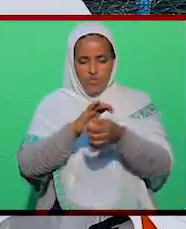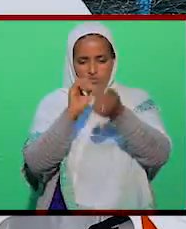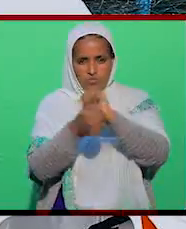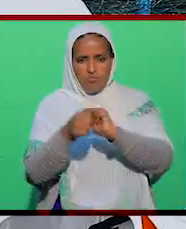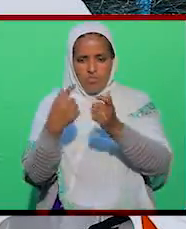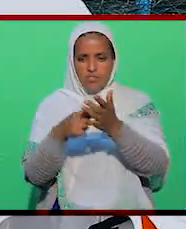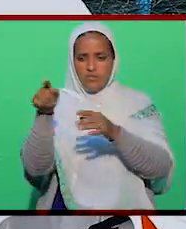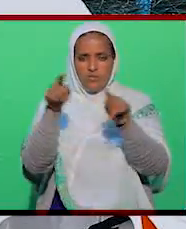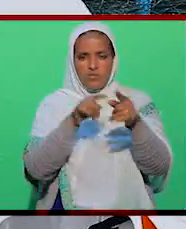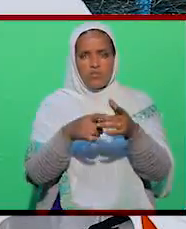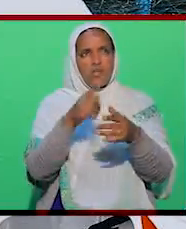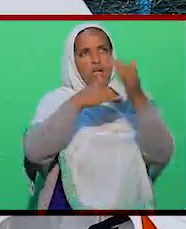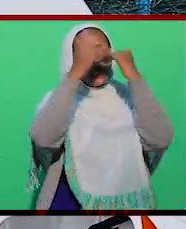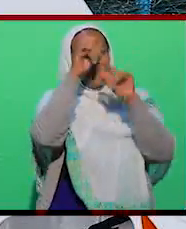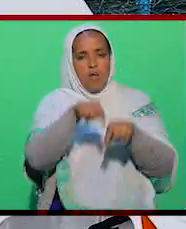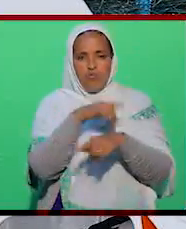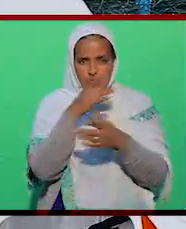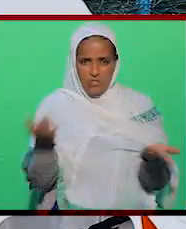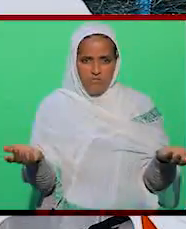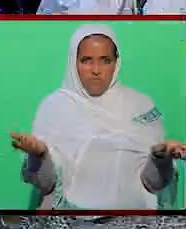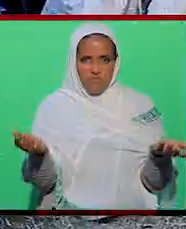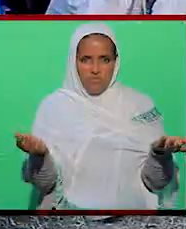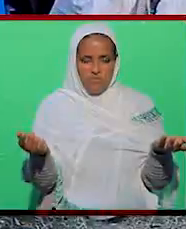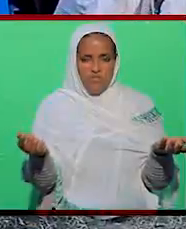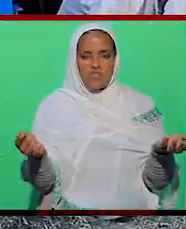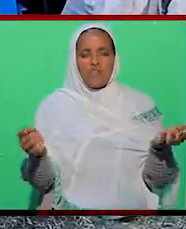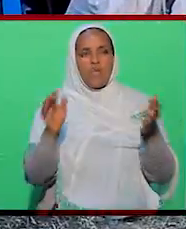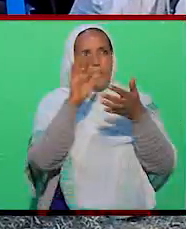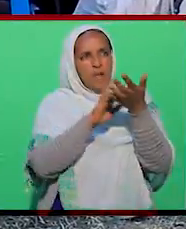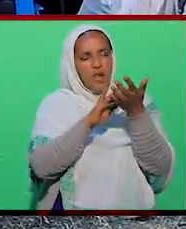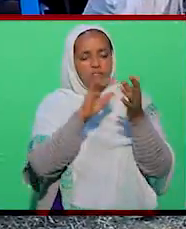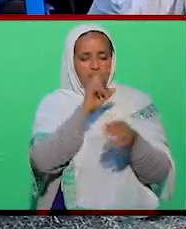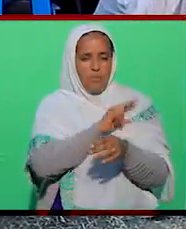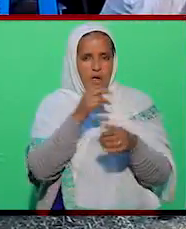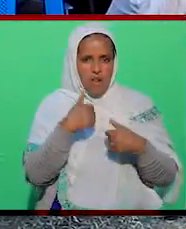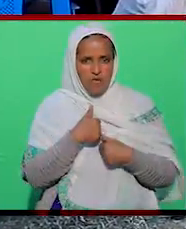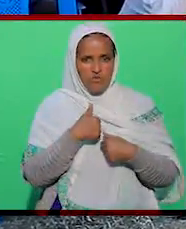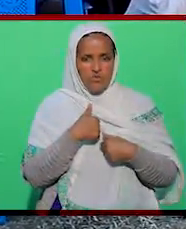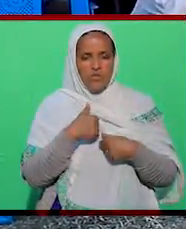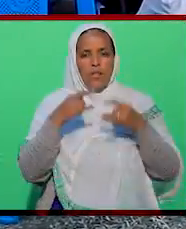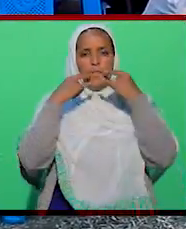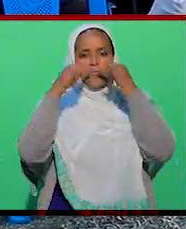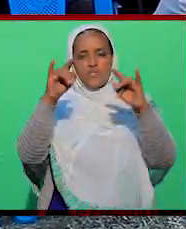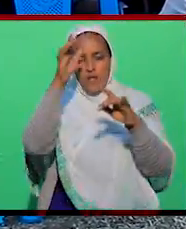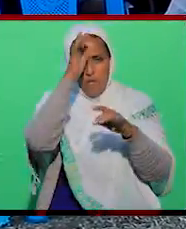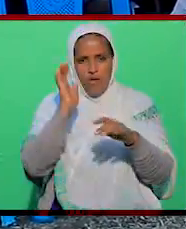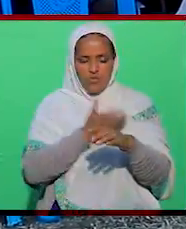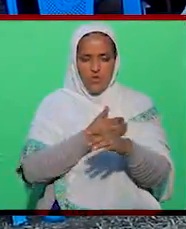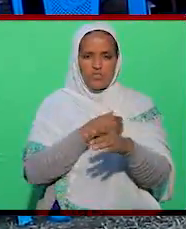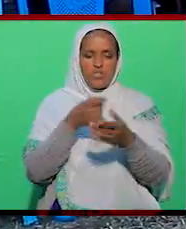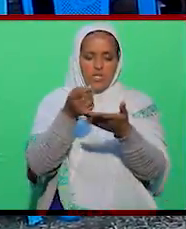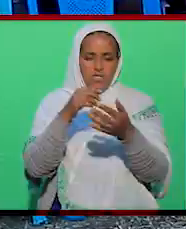ምናምኑ ተቀያይሮ በዚህ በዛ ሆኖ እንጂ እኮ መቼም ከሰማይ አልወረደም አይደለም። እጽዋት የመድኃኒትነት ጠባይ ያላቸው በዜና አበው